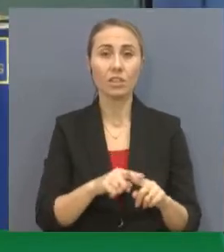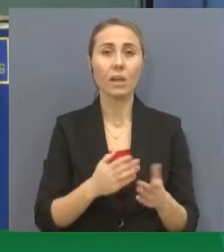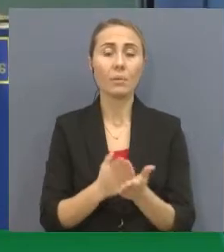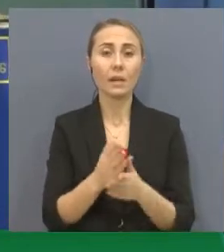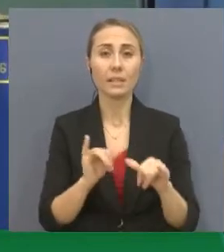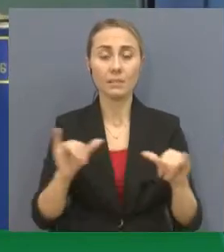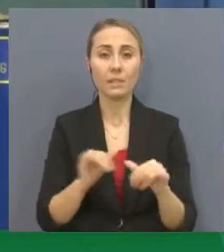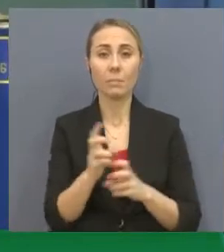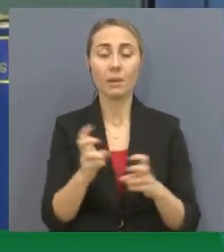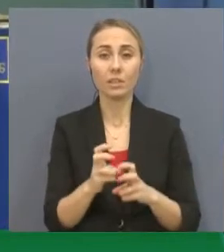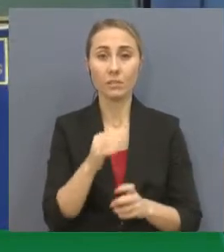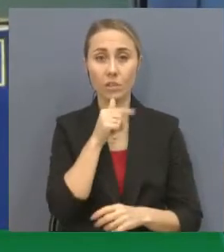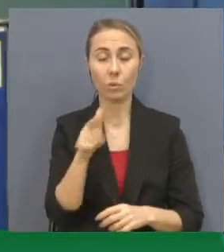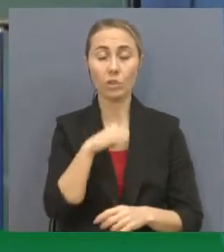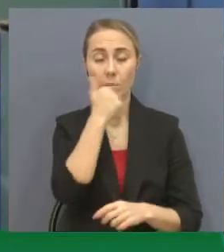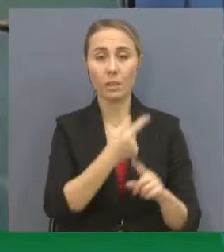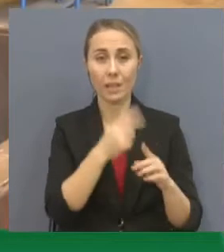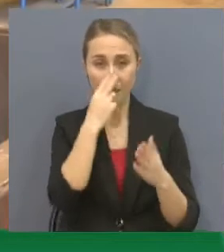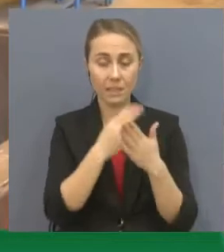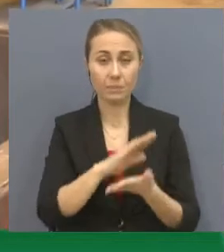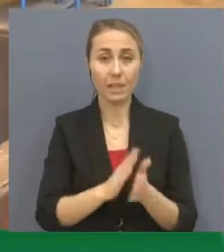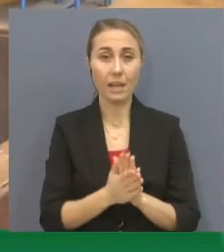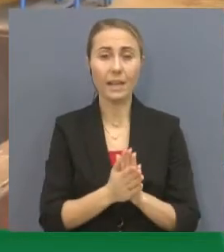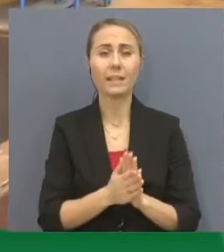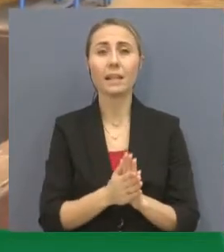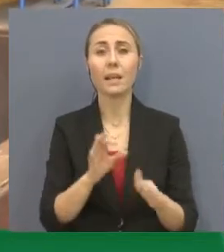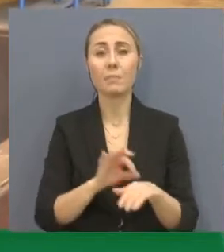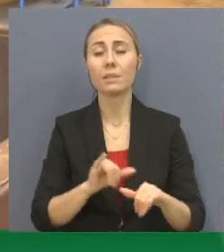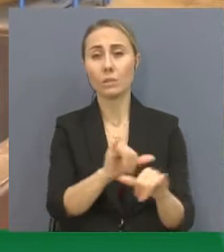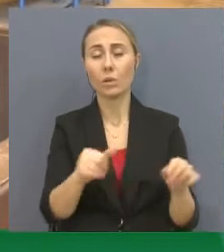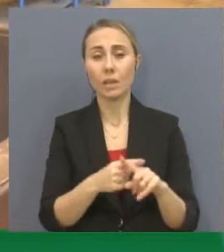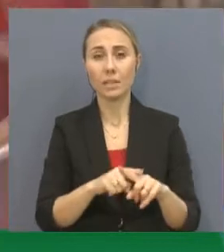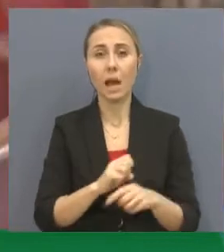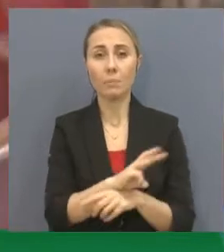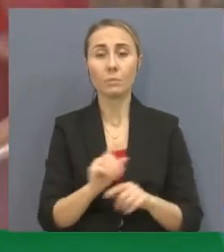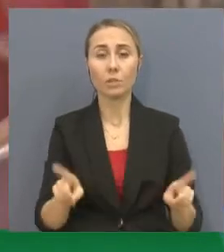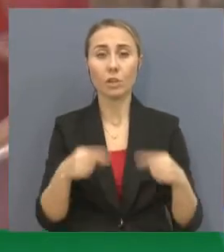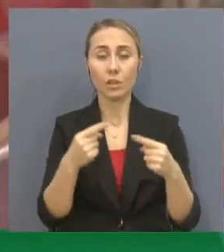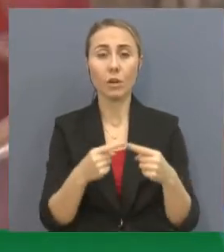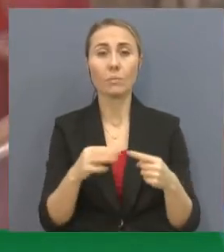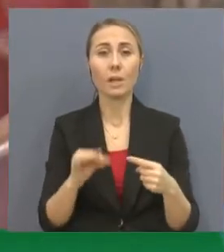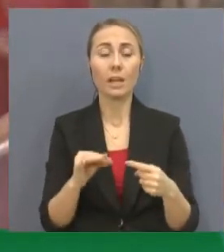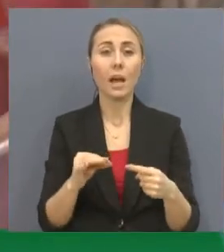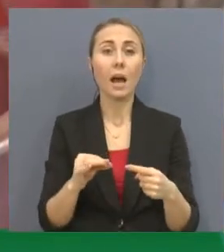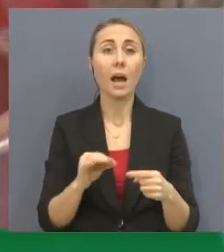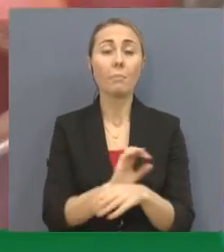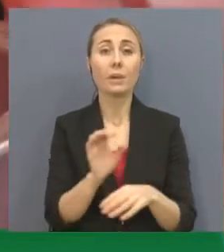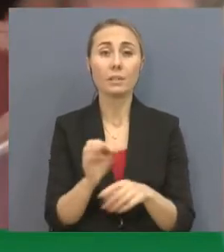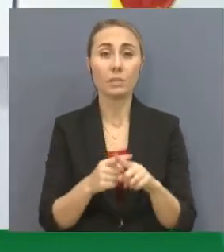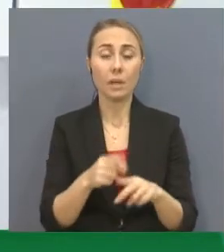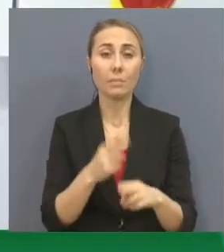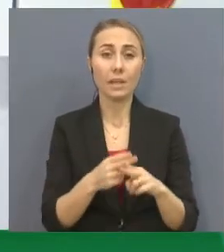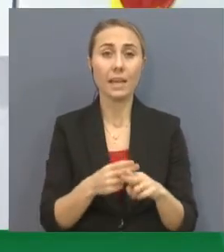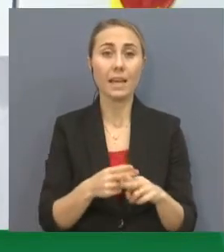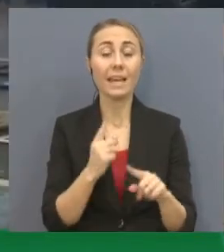промышленности в текущем году несмотря на сложившуюся и пить ситуации был обеспечен рост за счет увеличения объемов производства металлургии